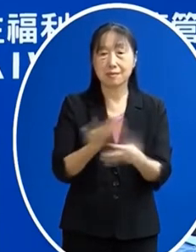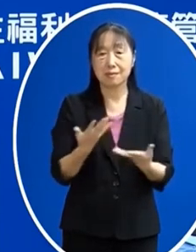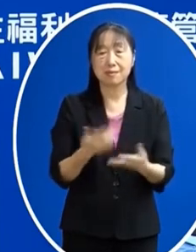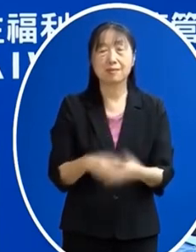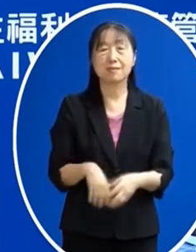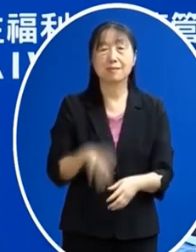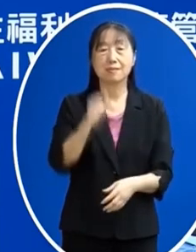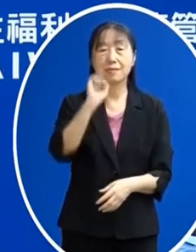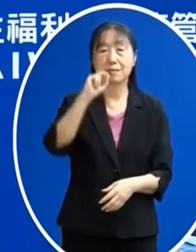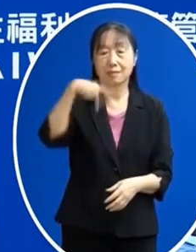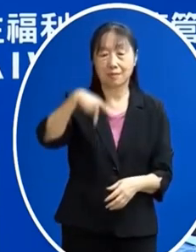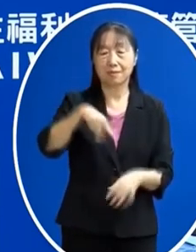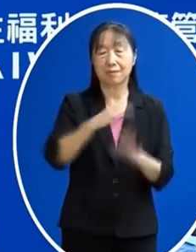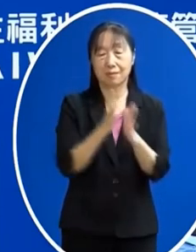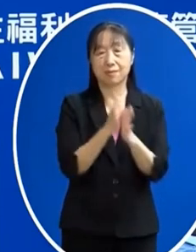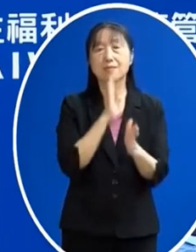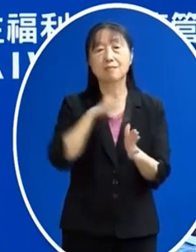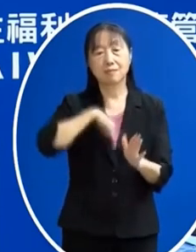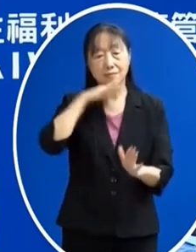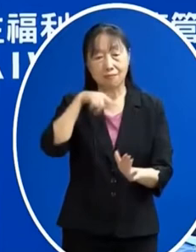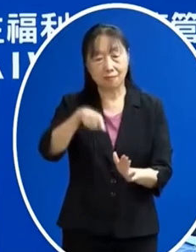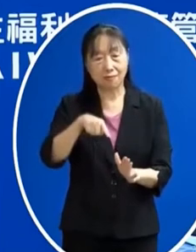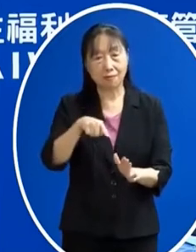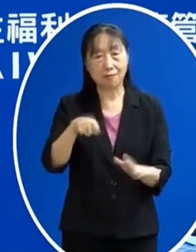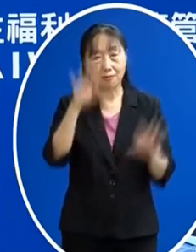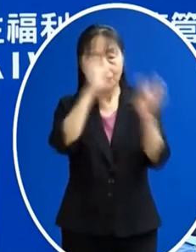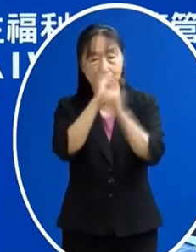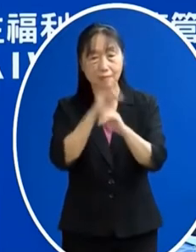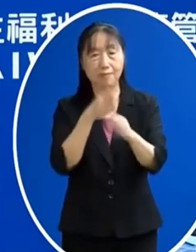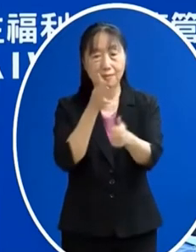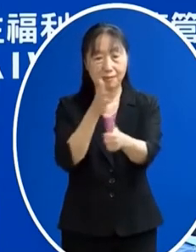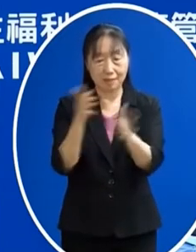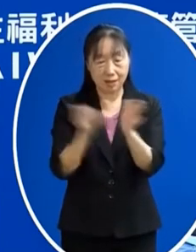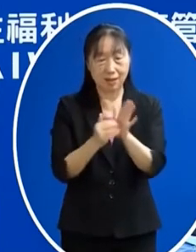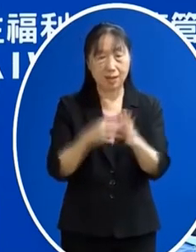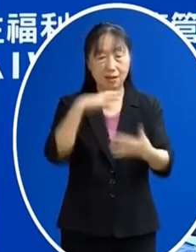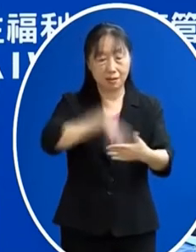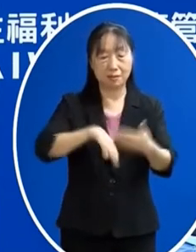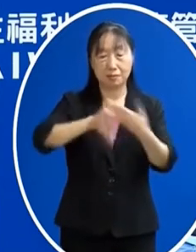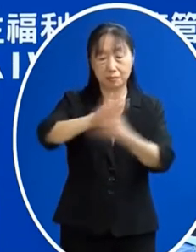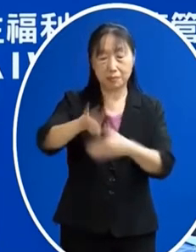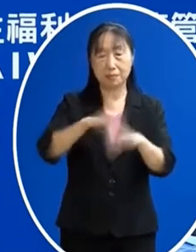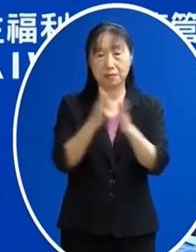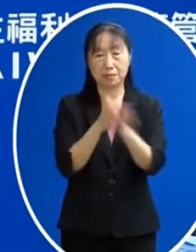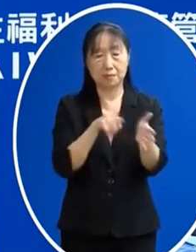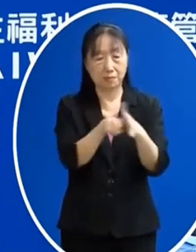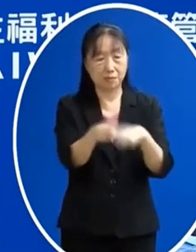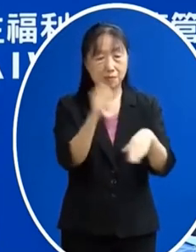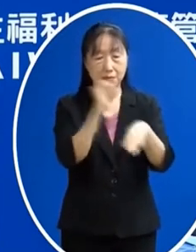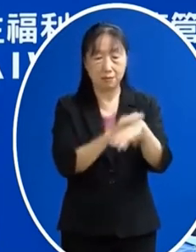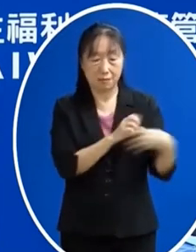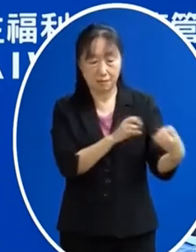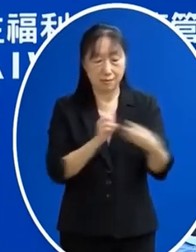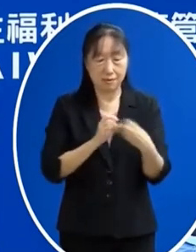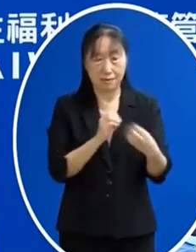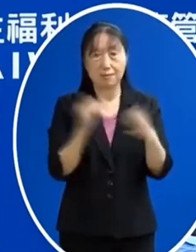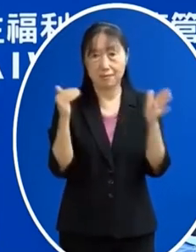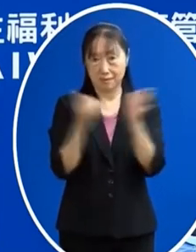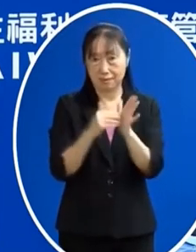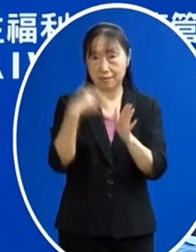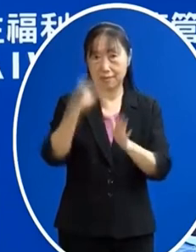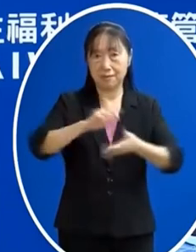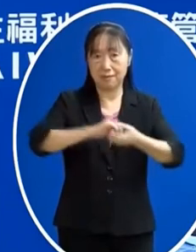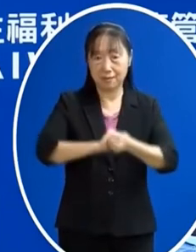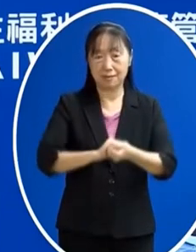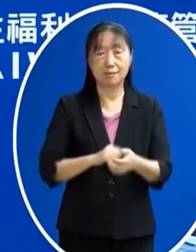SOP 都尽待这次我们的一个调查，然后外部的专家跟内部的专家讨论研究之后，那再把它